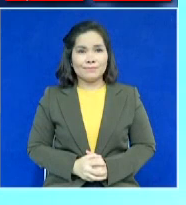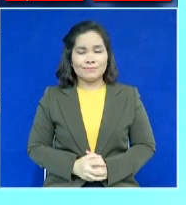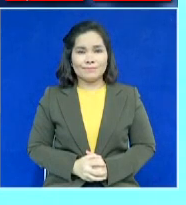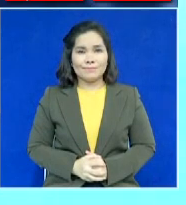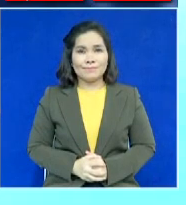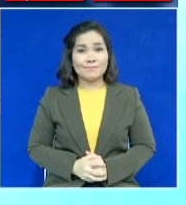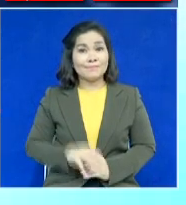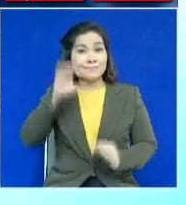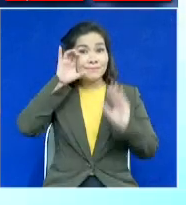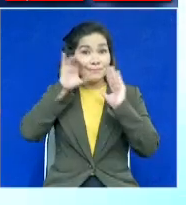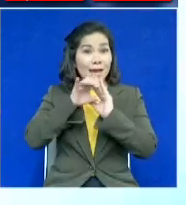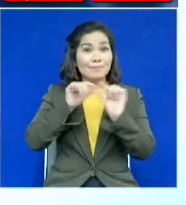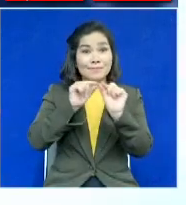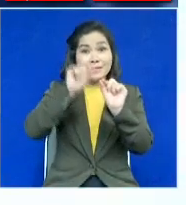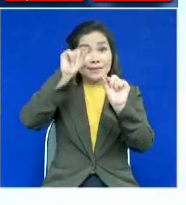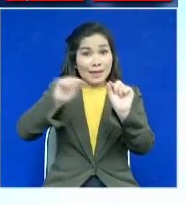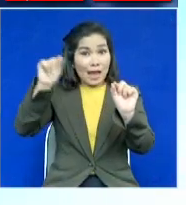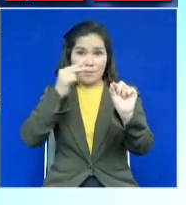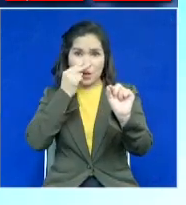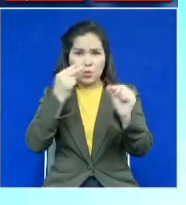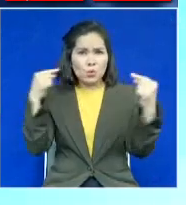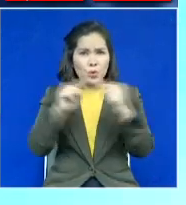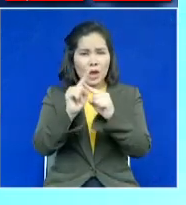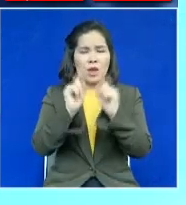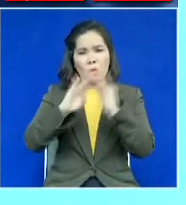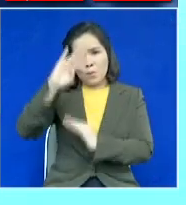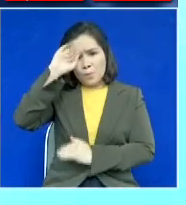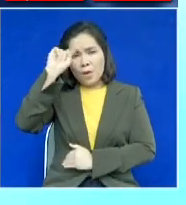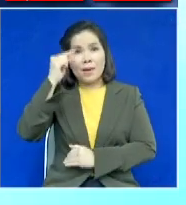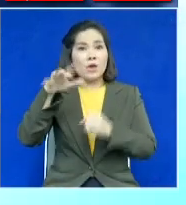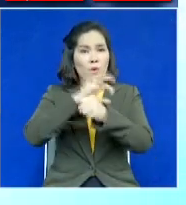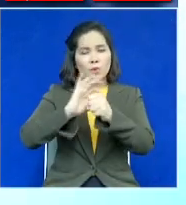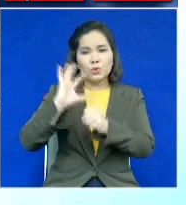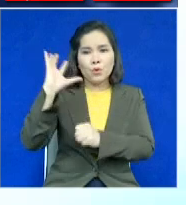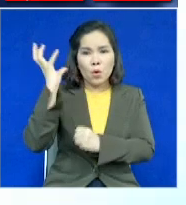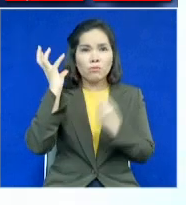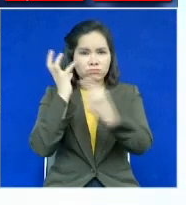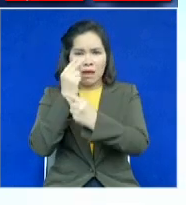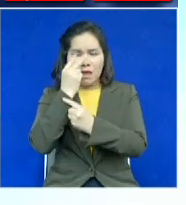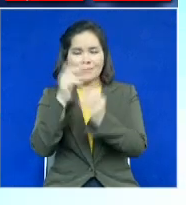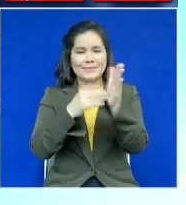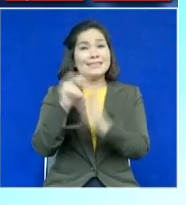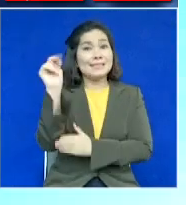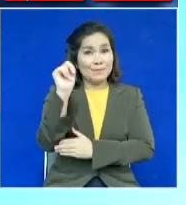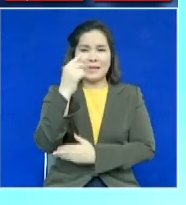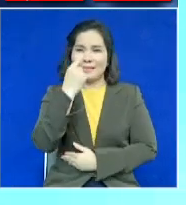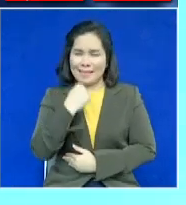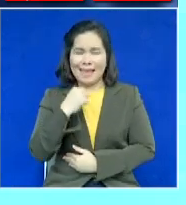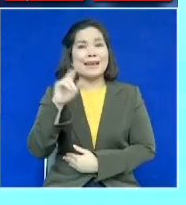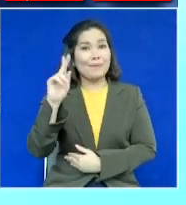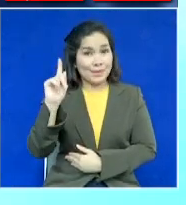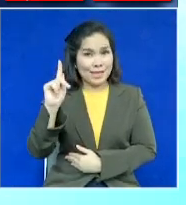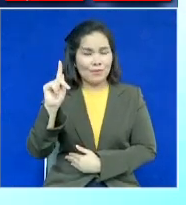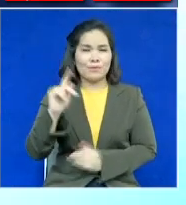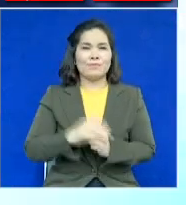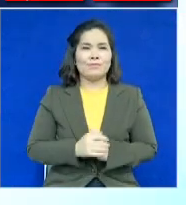กราฟนี้นะคะเป็นกราฟแสดงจำนวนผู้ป่วยรายใหม่ทั่วโลกนะคะจะเห็นได้ว่าค่ะเส้นกราฟสีน้ำเงินสีแดงและสีเขียวนะค